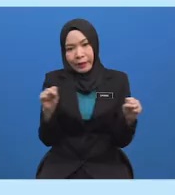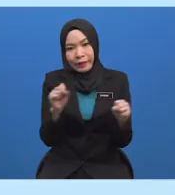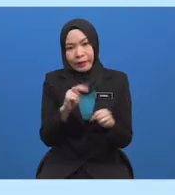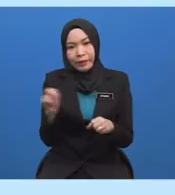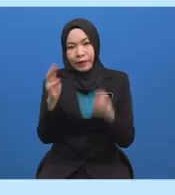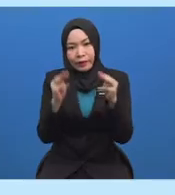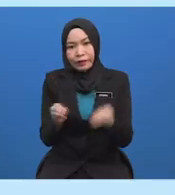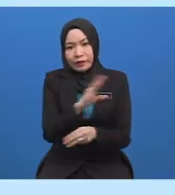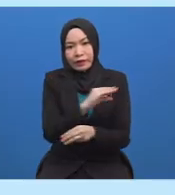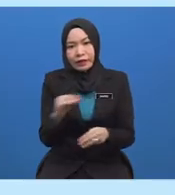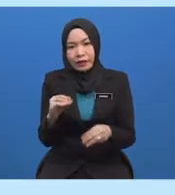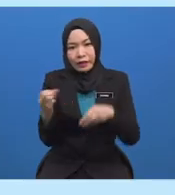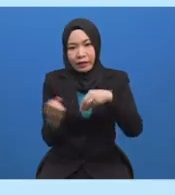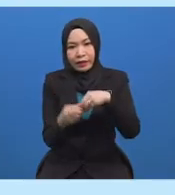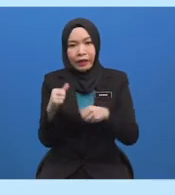sekitar